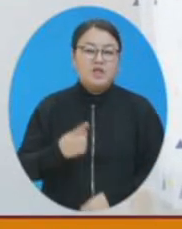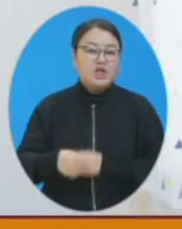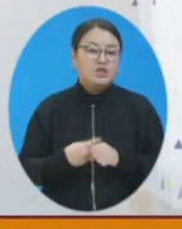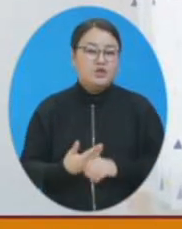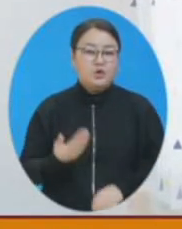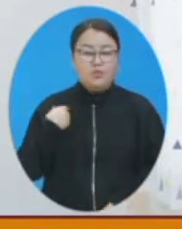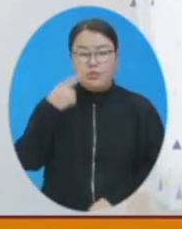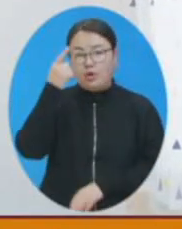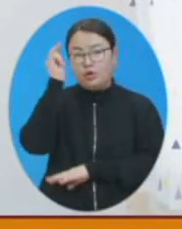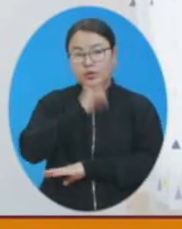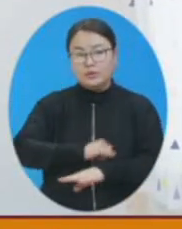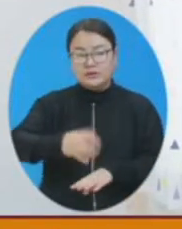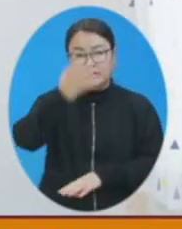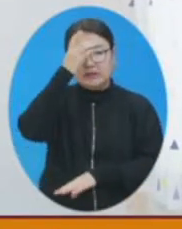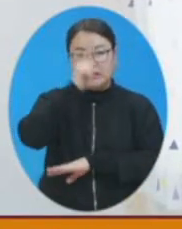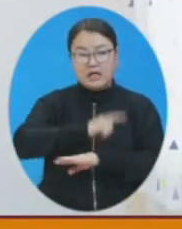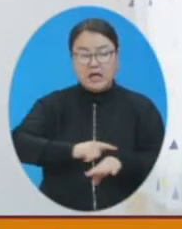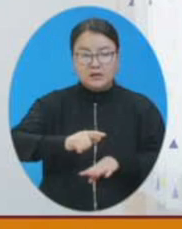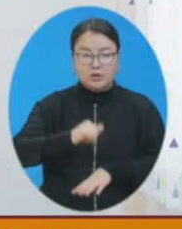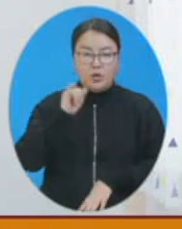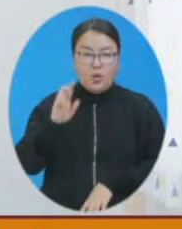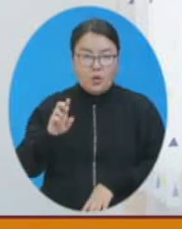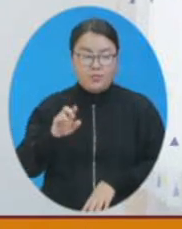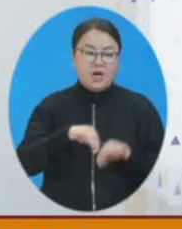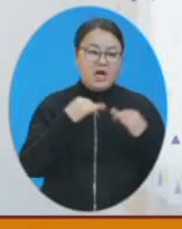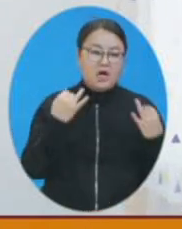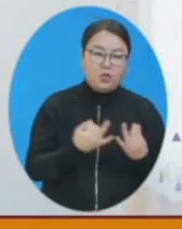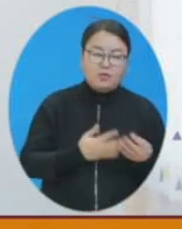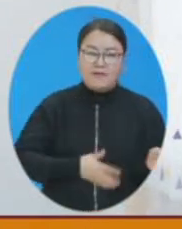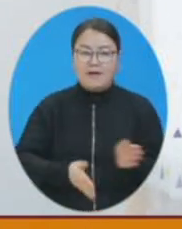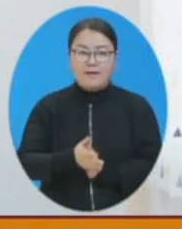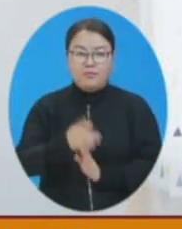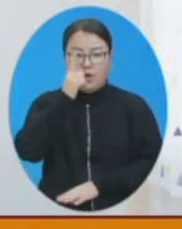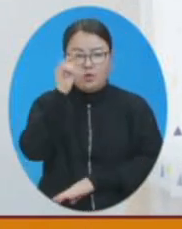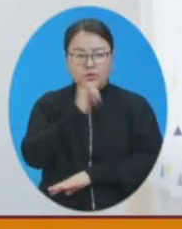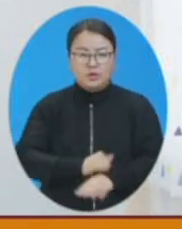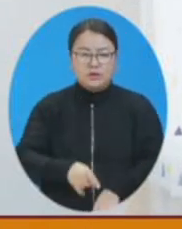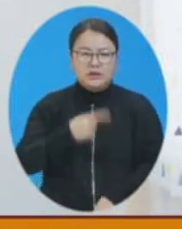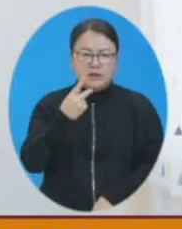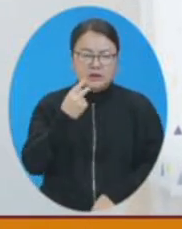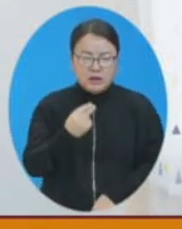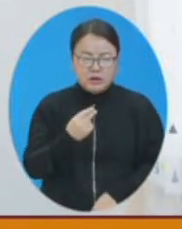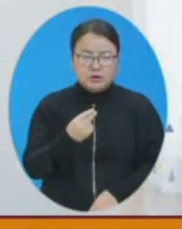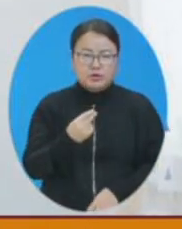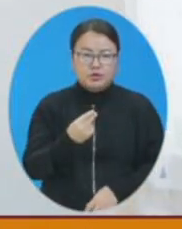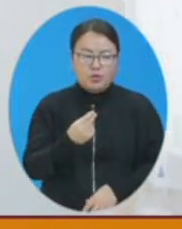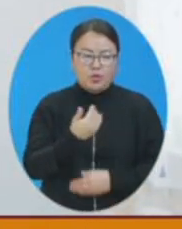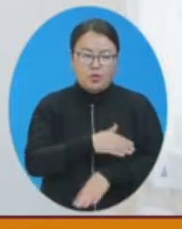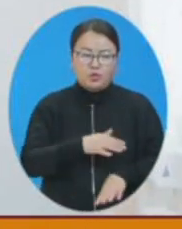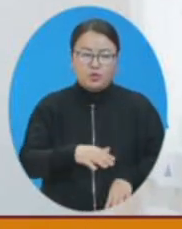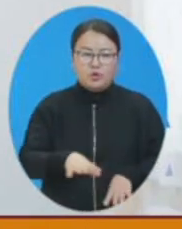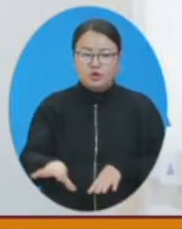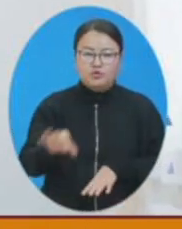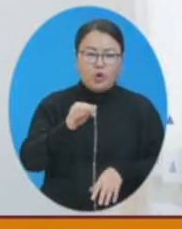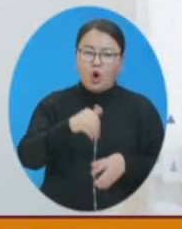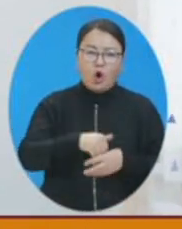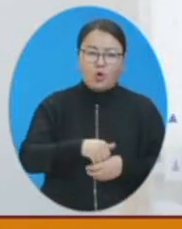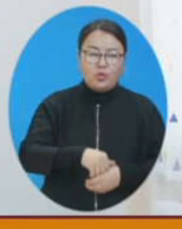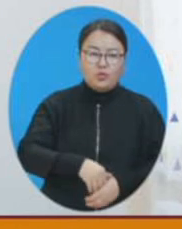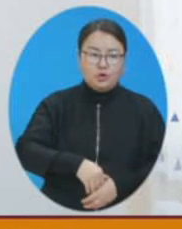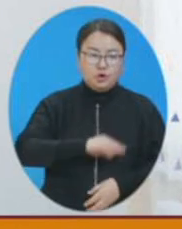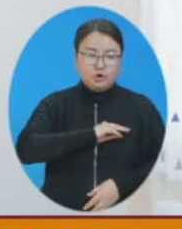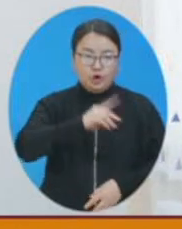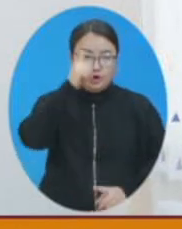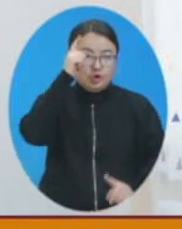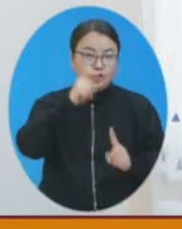Улсын засгийн газар нийслэл мөн одоо их хурл нээж одоо Монгол Улсад ганц ч одоо хүүхдийн цэцэрлэгийн суулганд оруулахгүй гэсэн том зорилго тавьсан. Тэрний